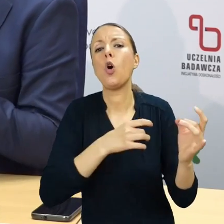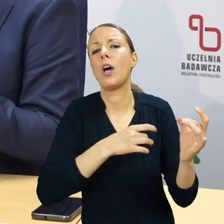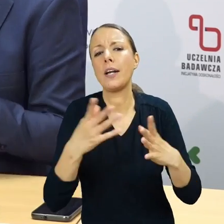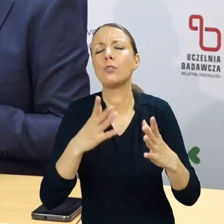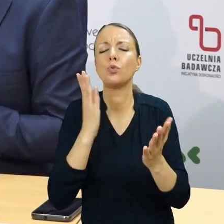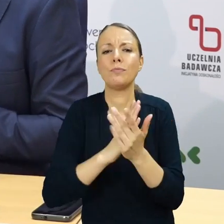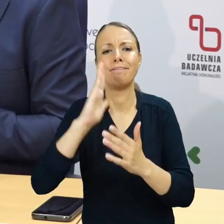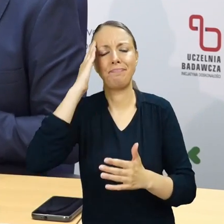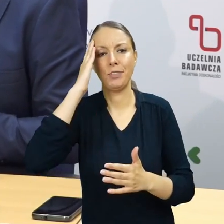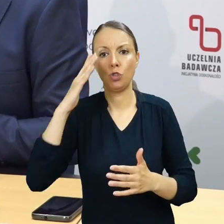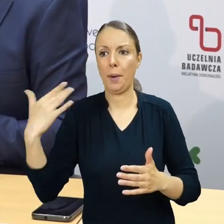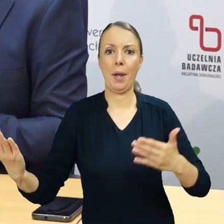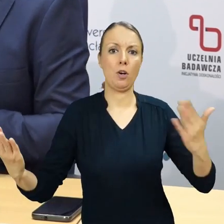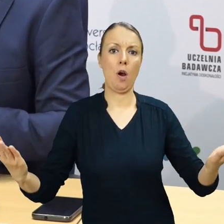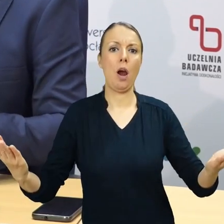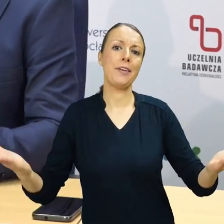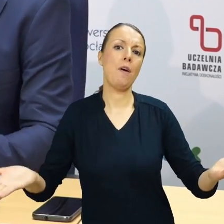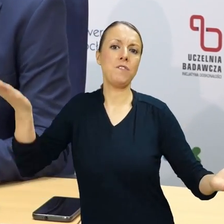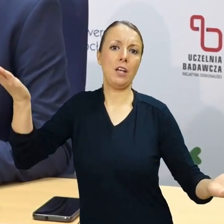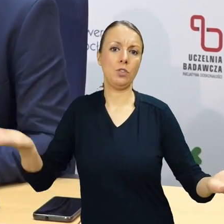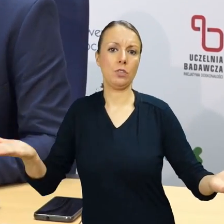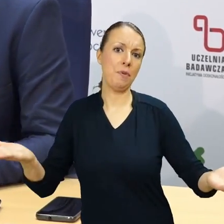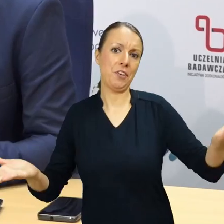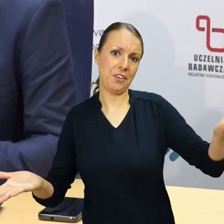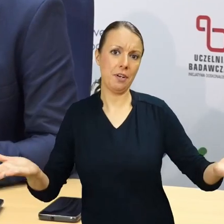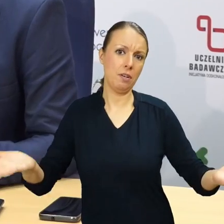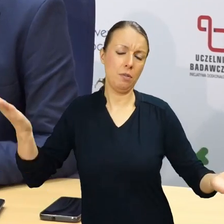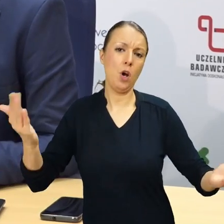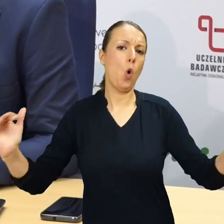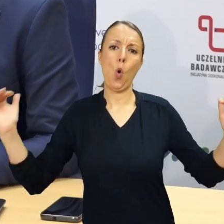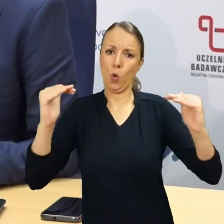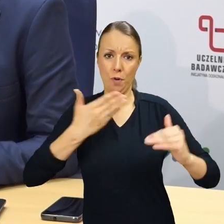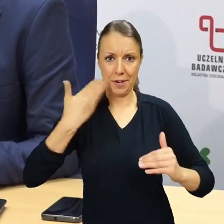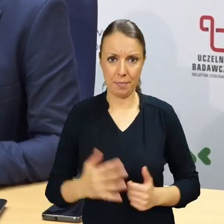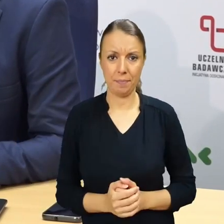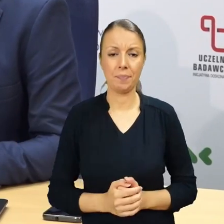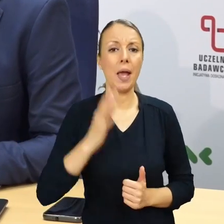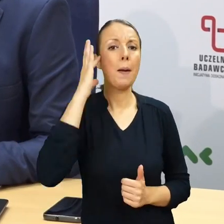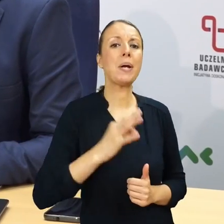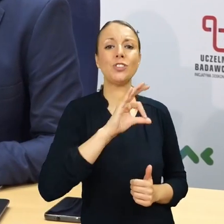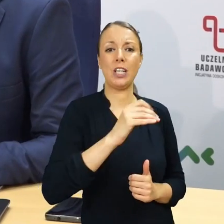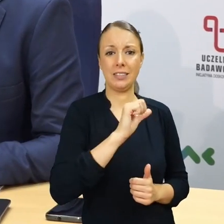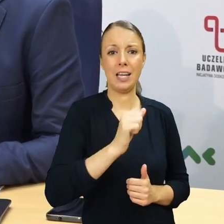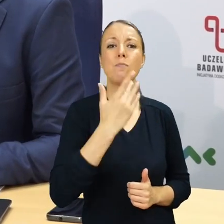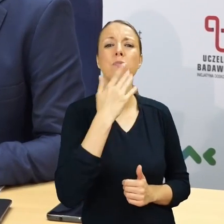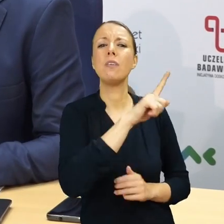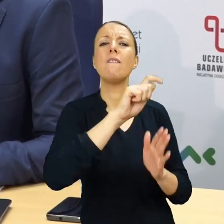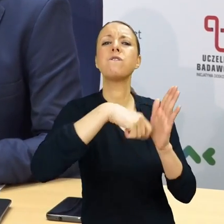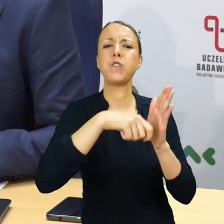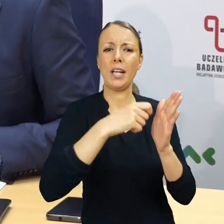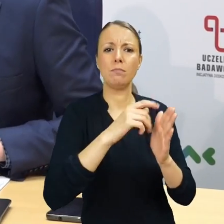A pani doktor Siedlecka wywoła do tablicy jeszcze ten amerykański Freedom of Information Act z 1966 roku i tam też trzeba